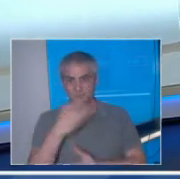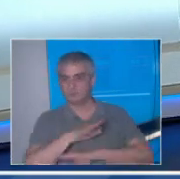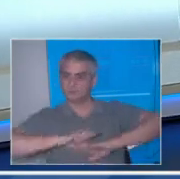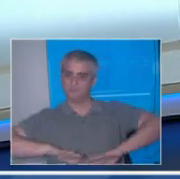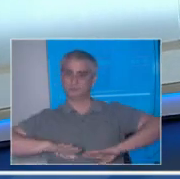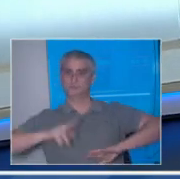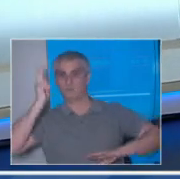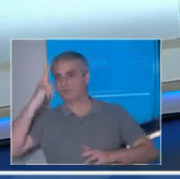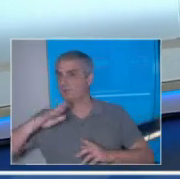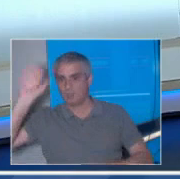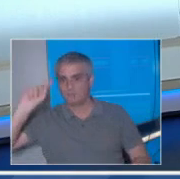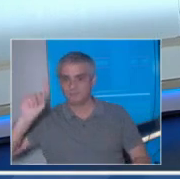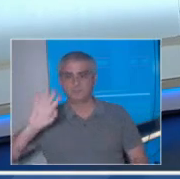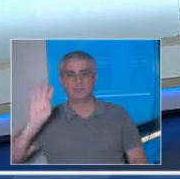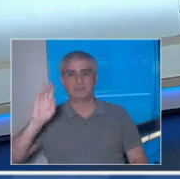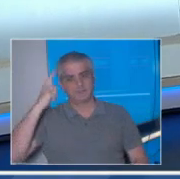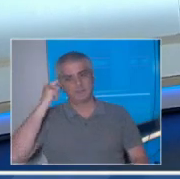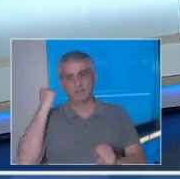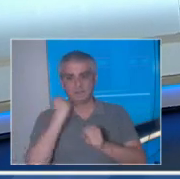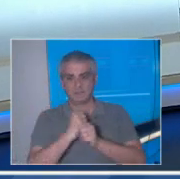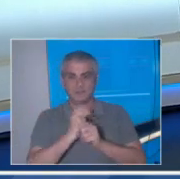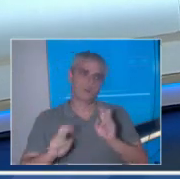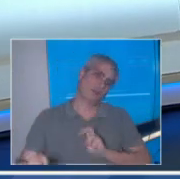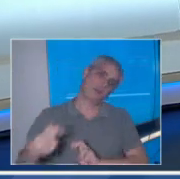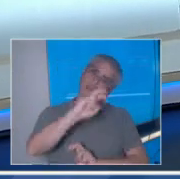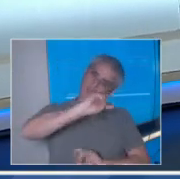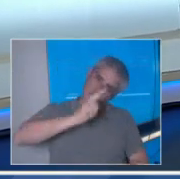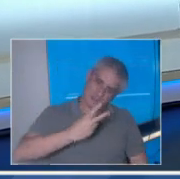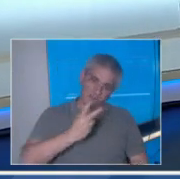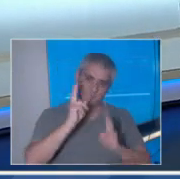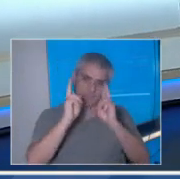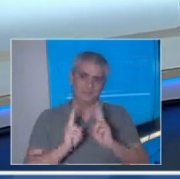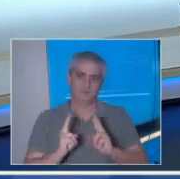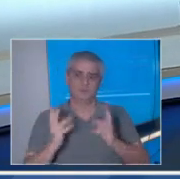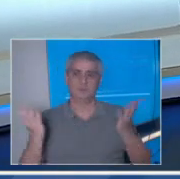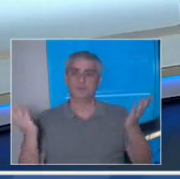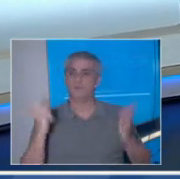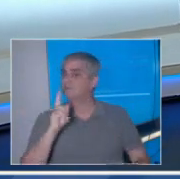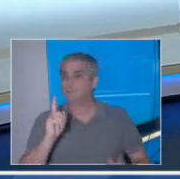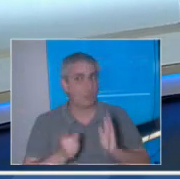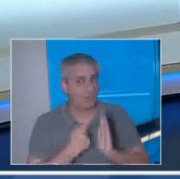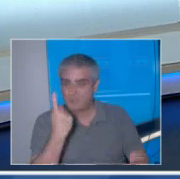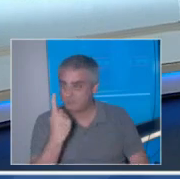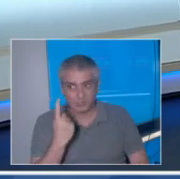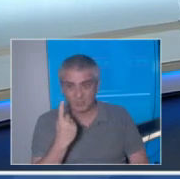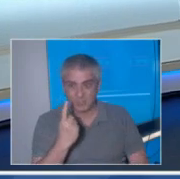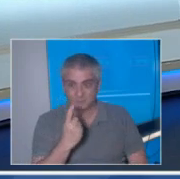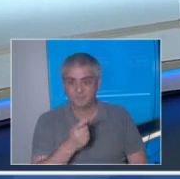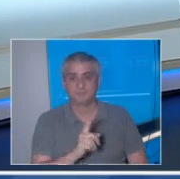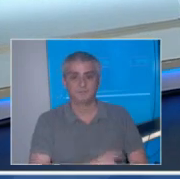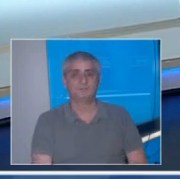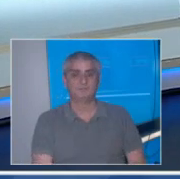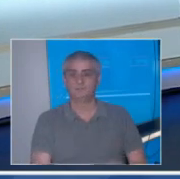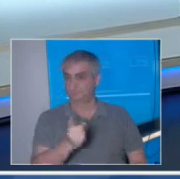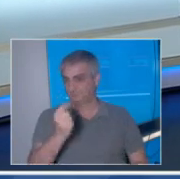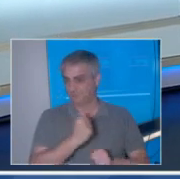התיישב, ואז הוא מבין שלא מצביעים, איתמר ממשיך להתעקש, יצור פוצה, פותרו את העניין. וזו לא פעם ראשונה, כמו שאומרת מירב בן ארי. כן.